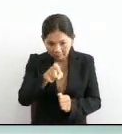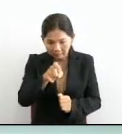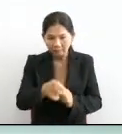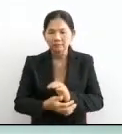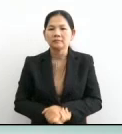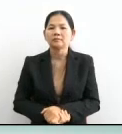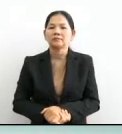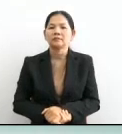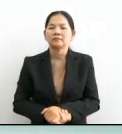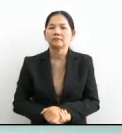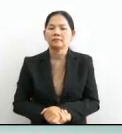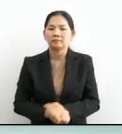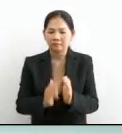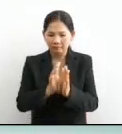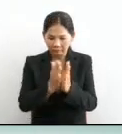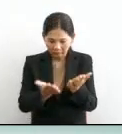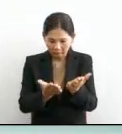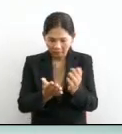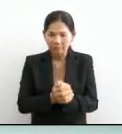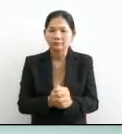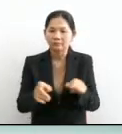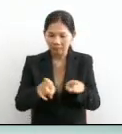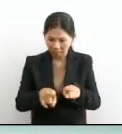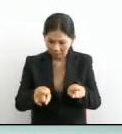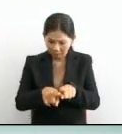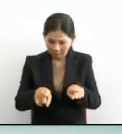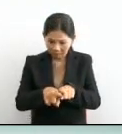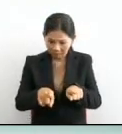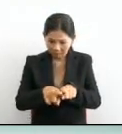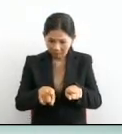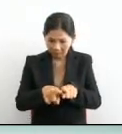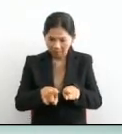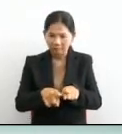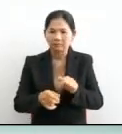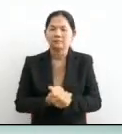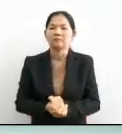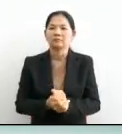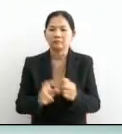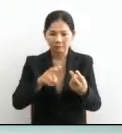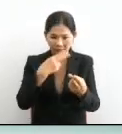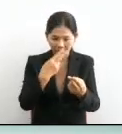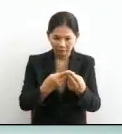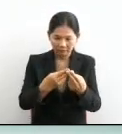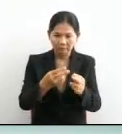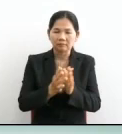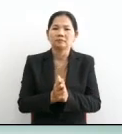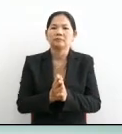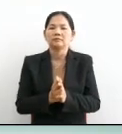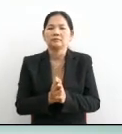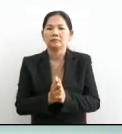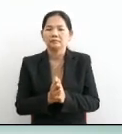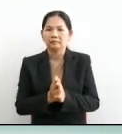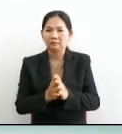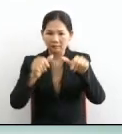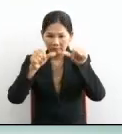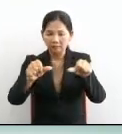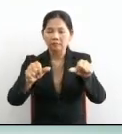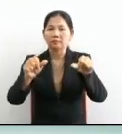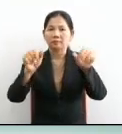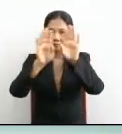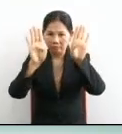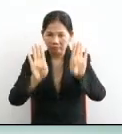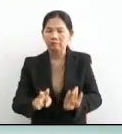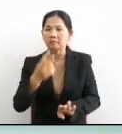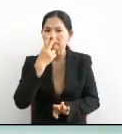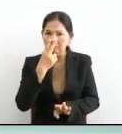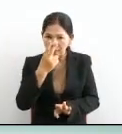nâng khăn nóng chà sập hơi rồi con chà đốt chạm mũi nâng chà chạm lái rồi bàn nhà kêu để bật nới cái đặc hiện đã được tỉ lấy